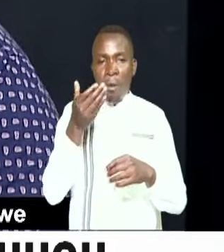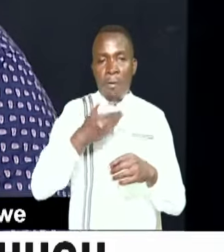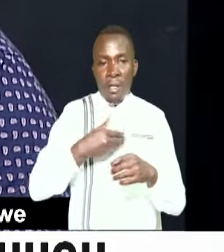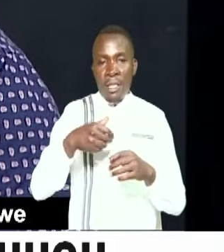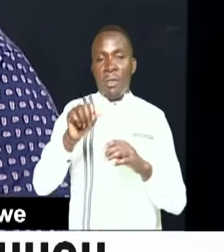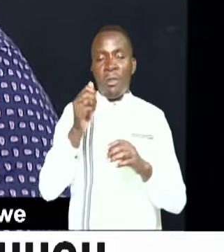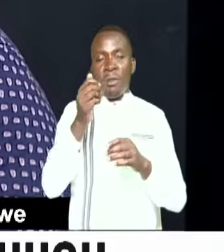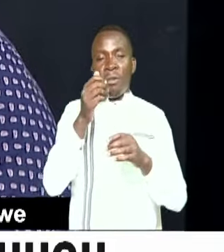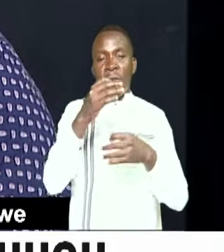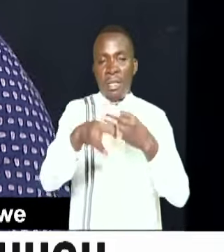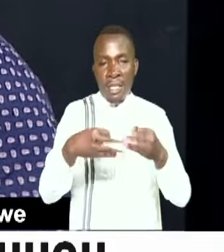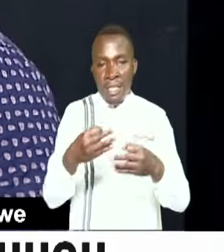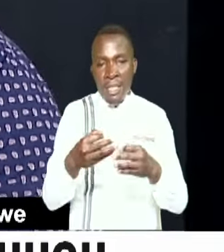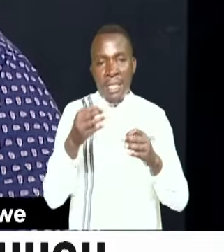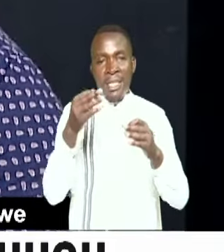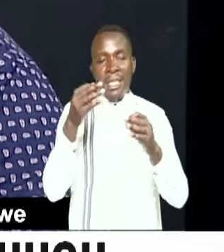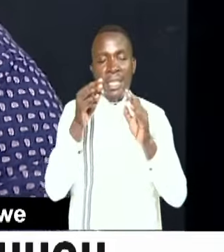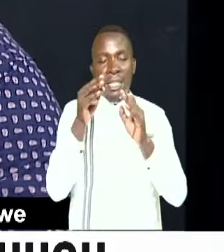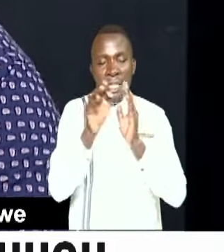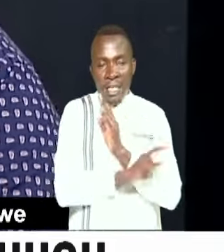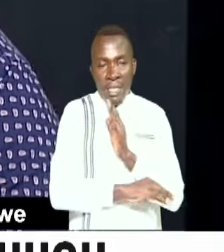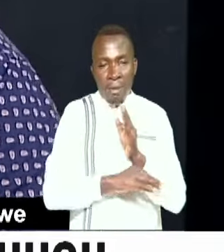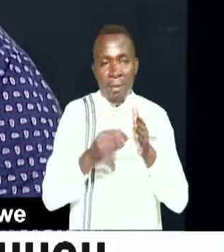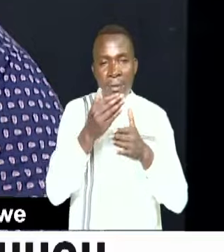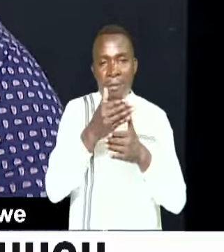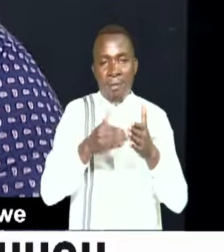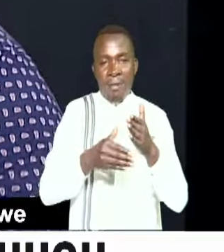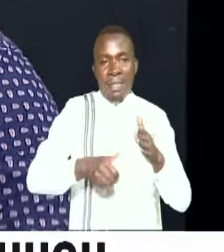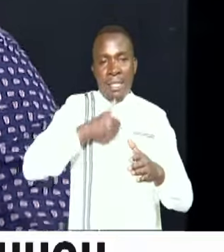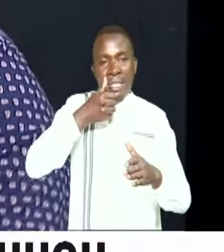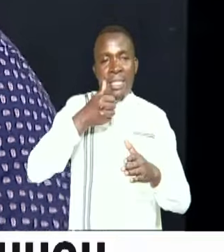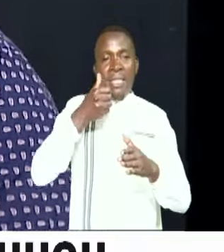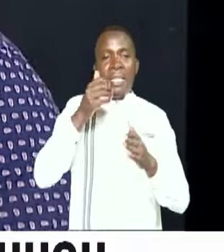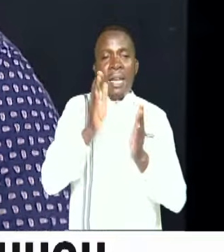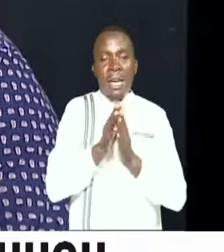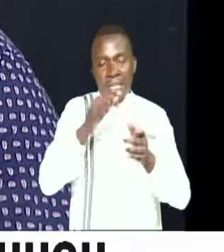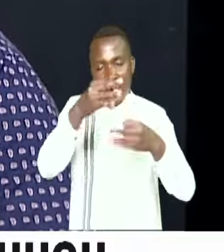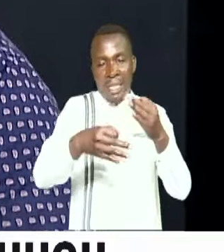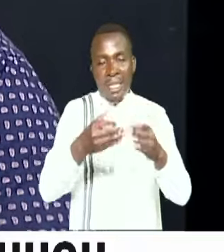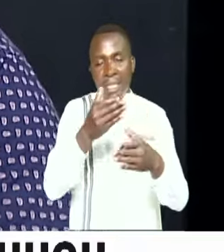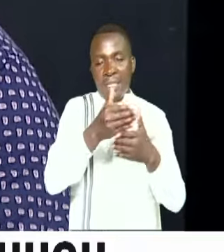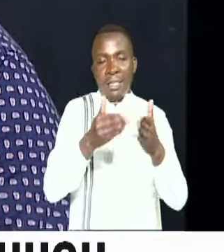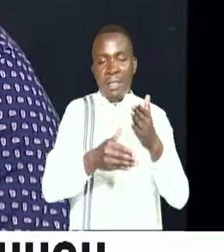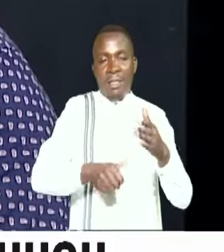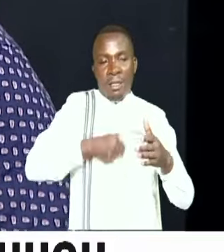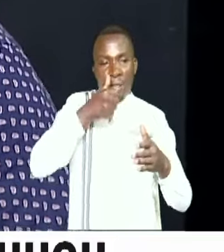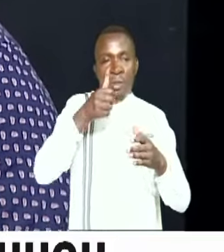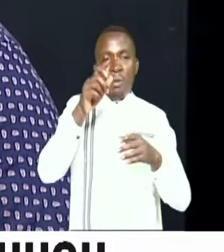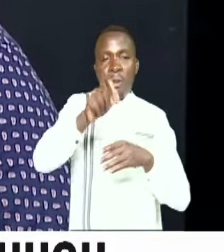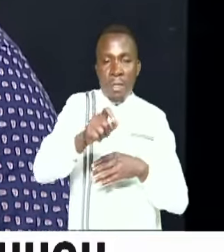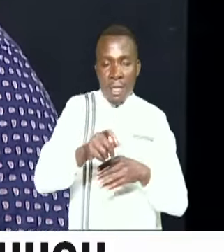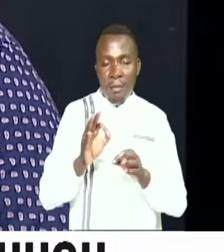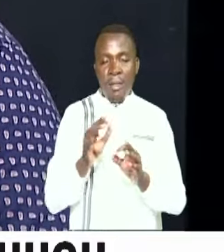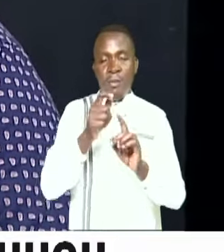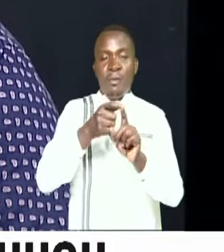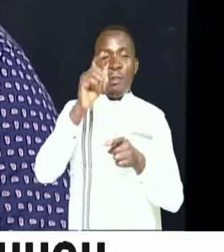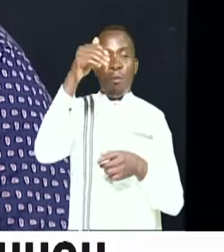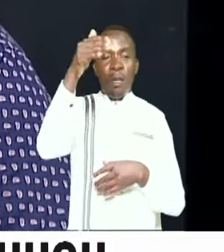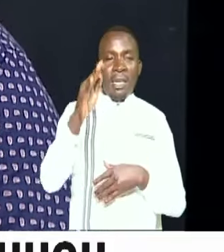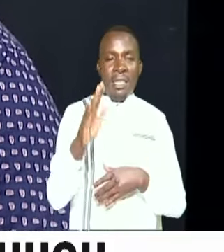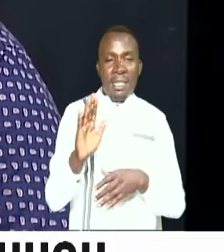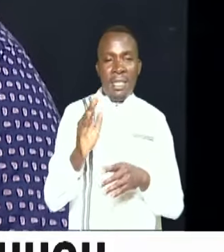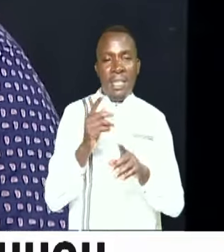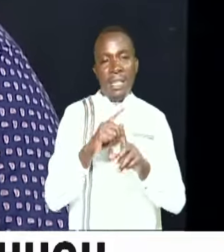nk'igihugu kikiyubaka n'inganda zikiyubaka, usanga ko dukeneye gukura bya bindi bikeneye by'ibanze hanze. Ariko usanga